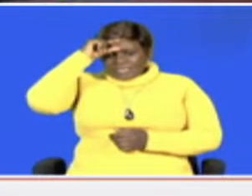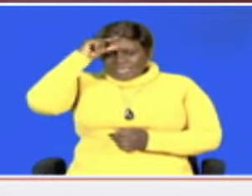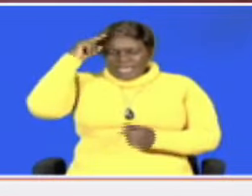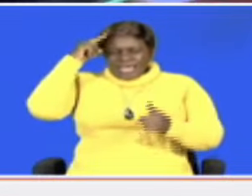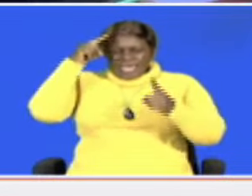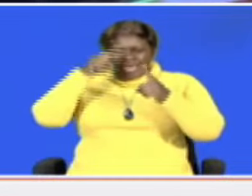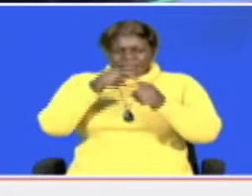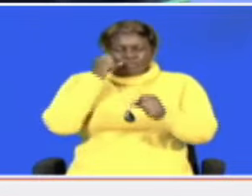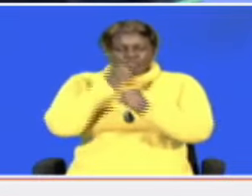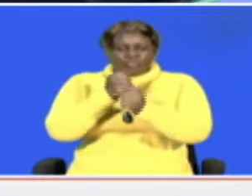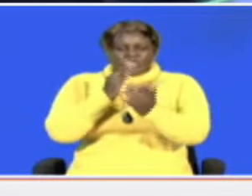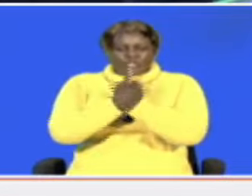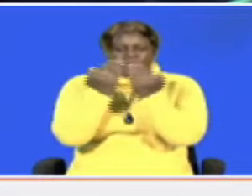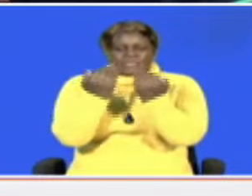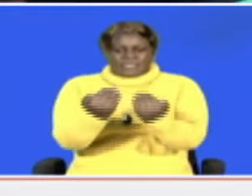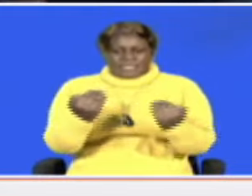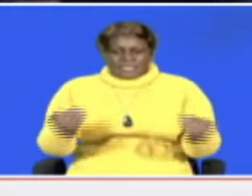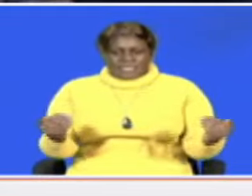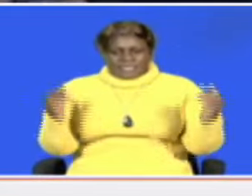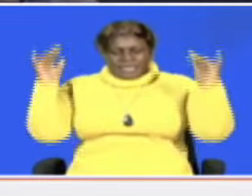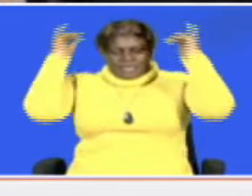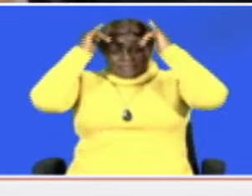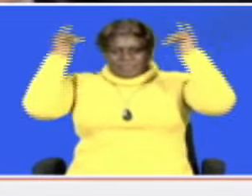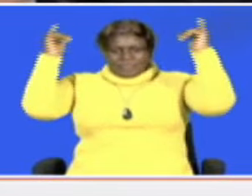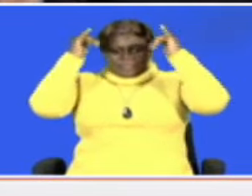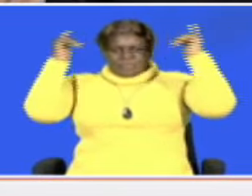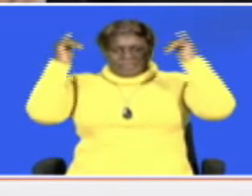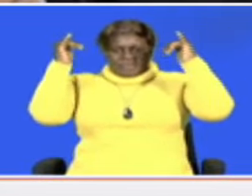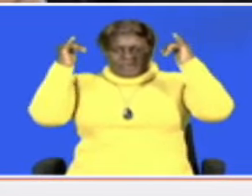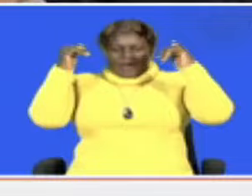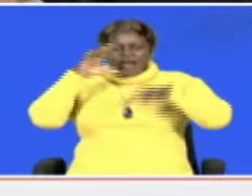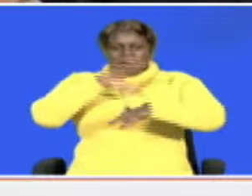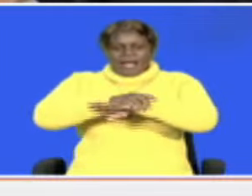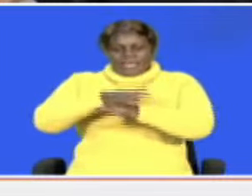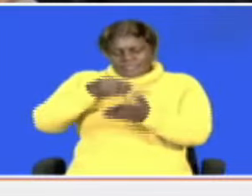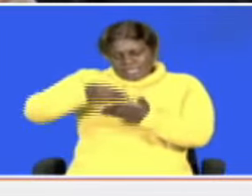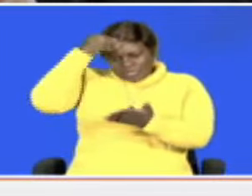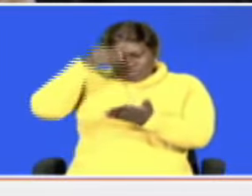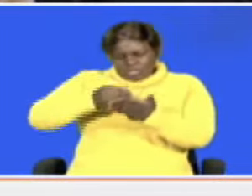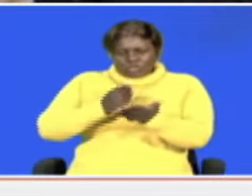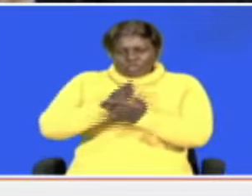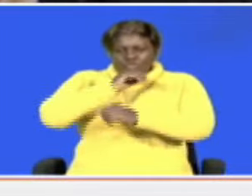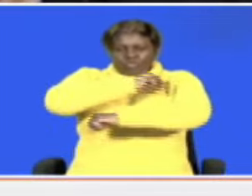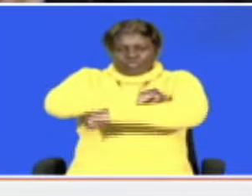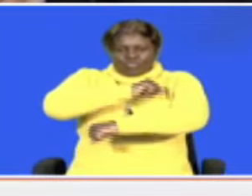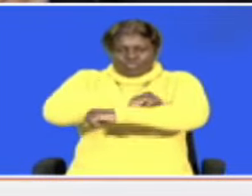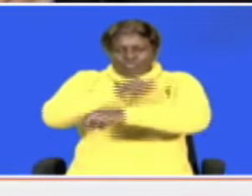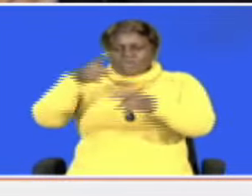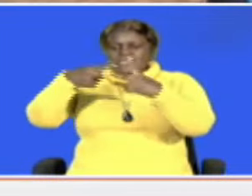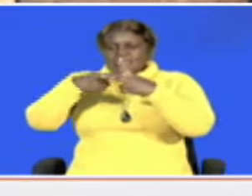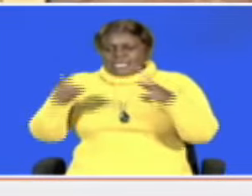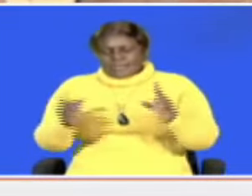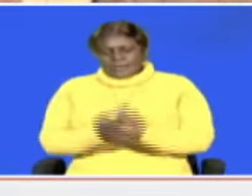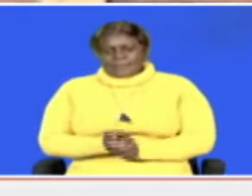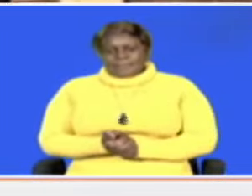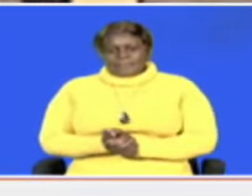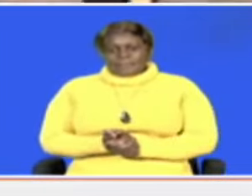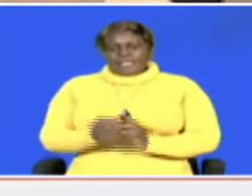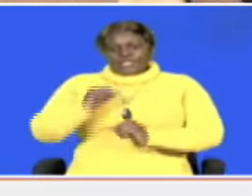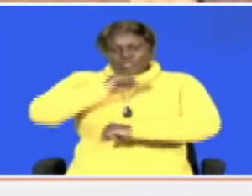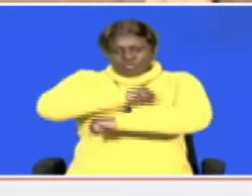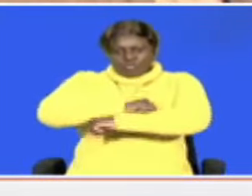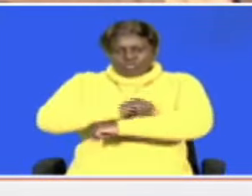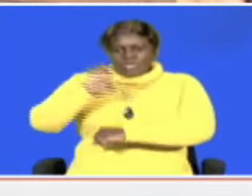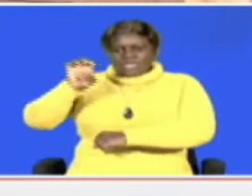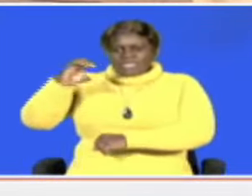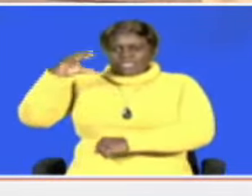nia ya kuhakikisha watoto katika kambi ya wakimbizi wanapata elimu kupitia shule zilizoanzishwa. Kuna shule za